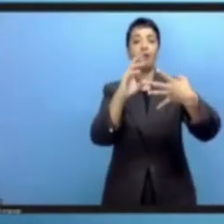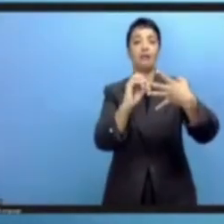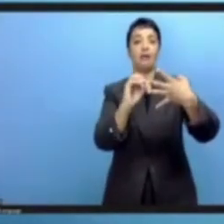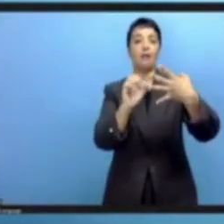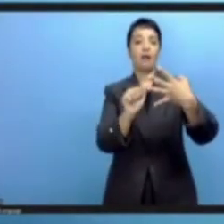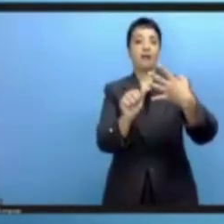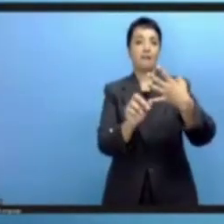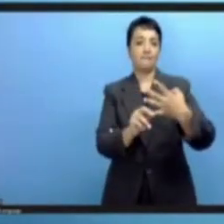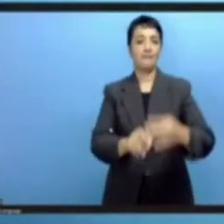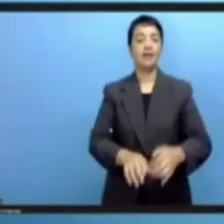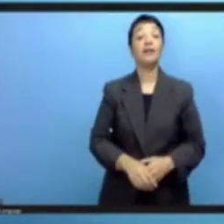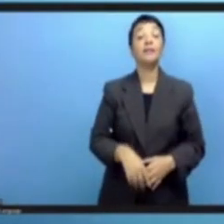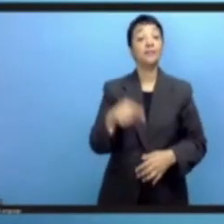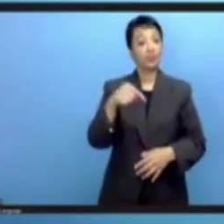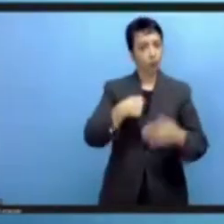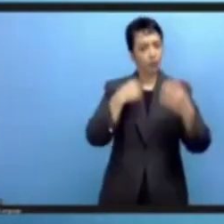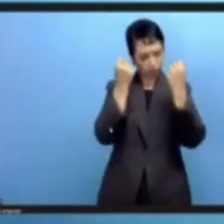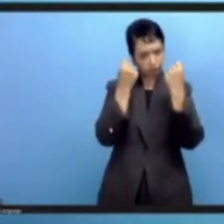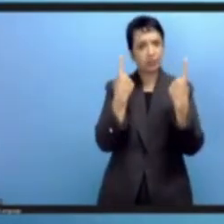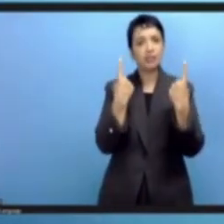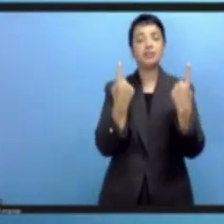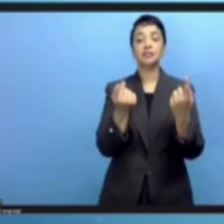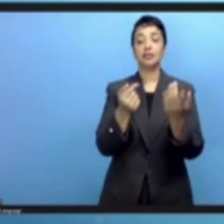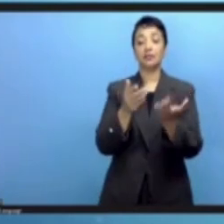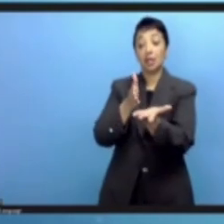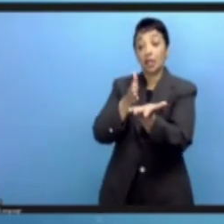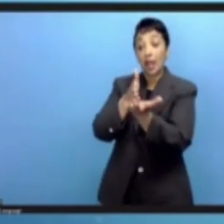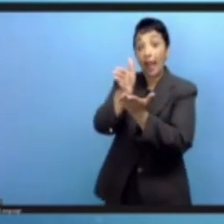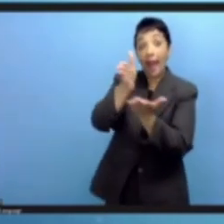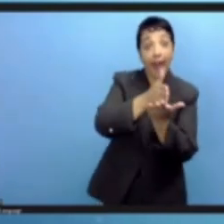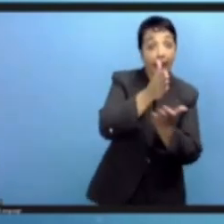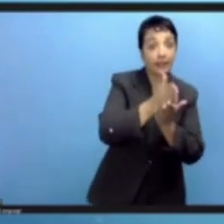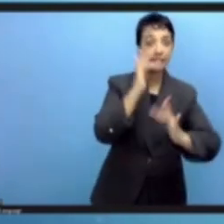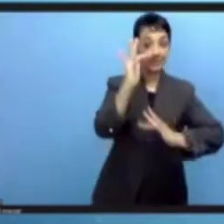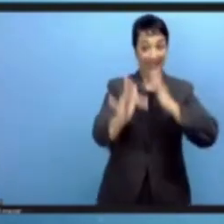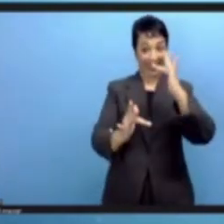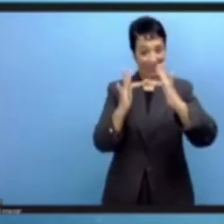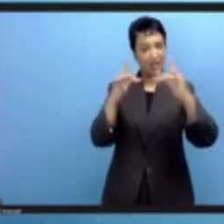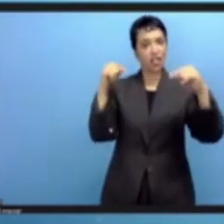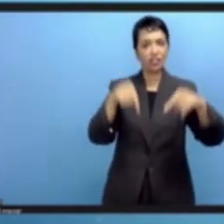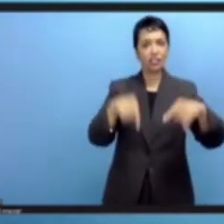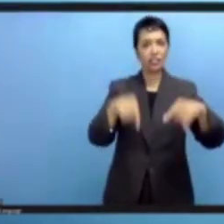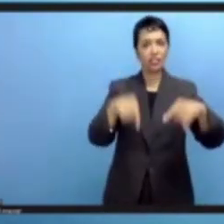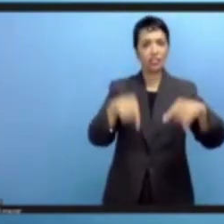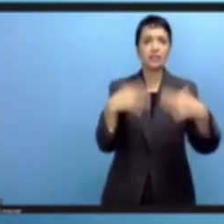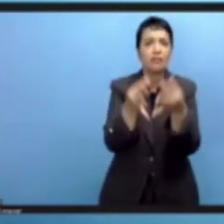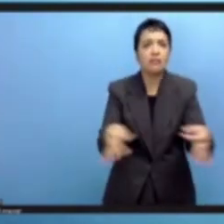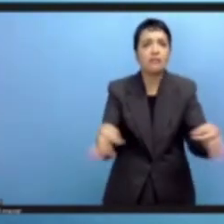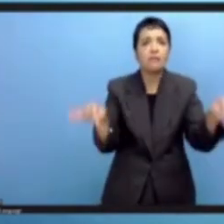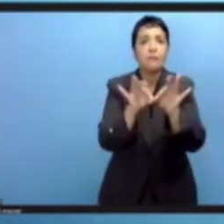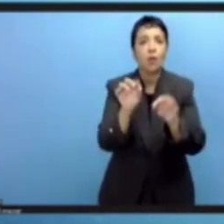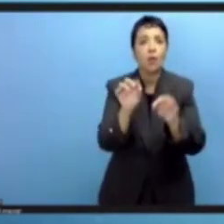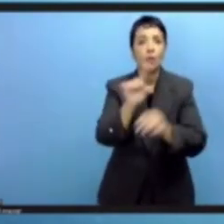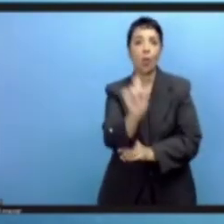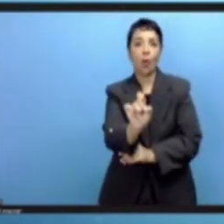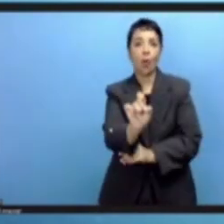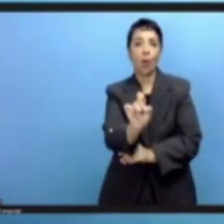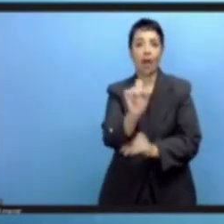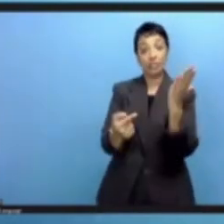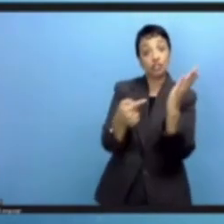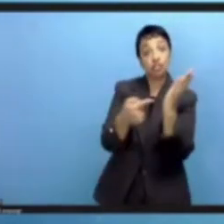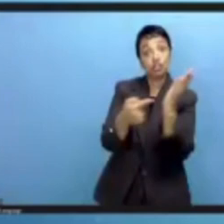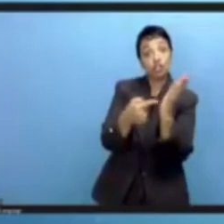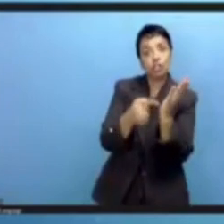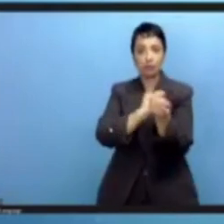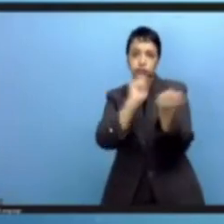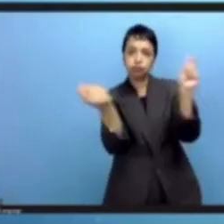accessible et multipartite. Rome, on reconnaît que les technologies numériques sont donc le pilier